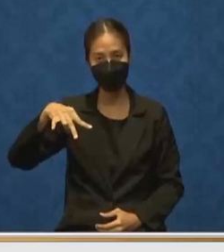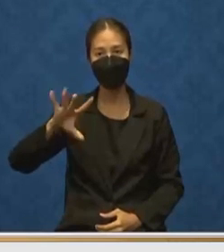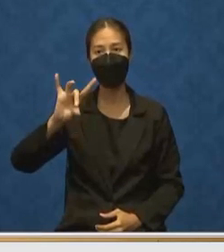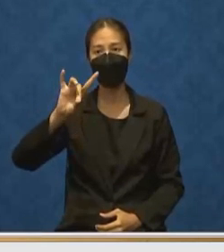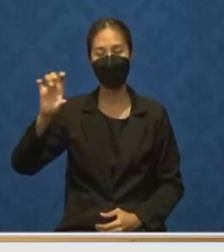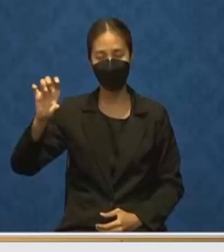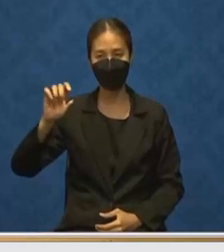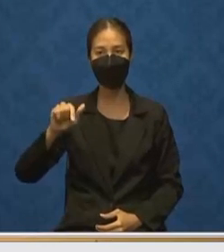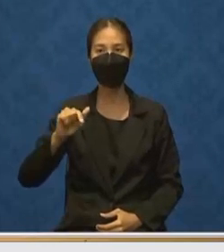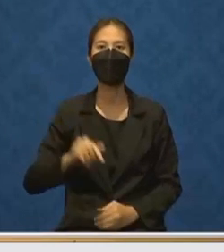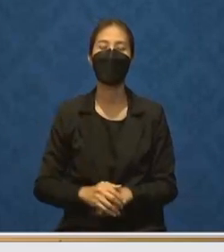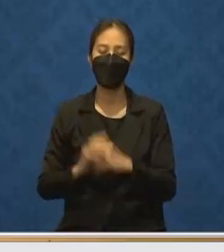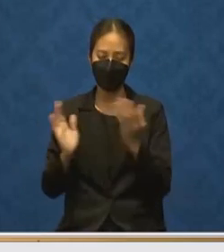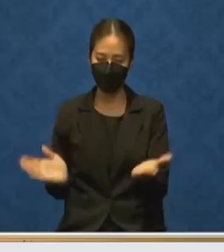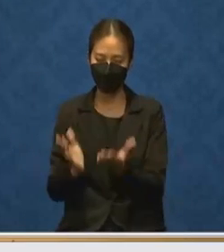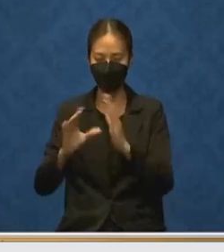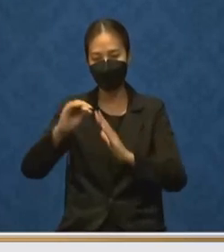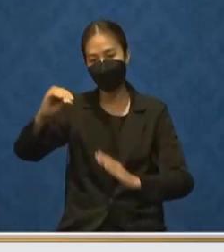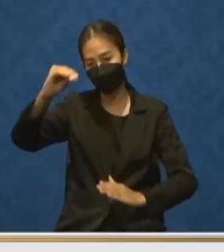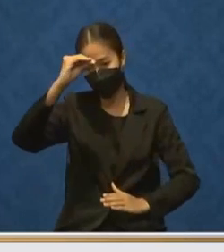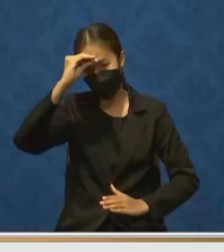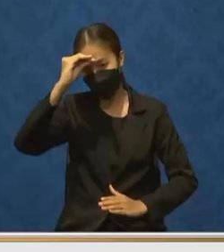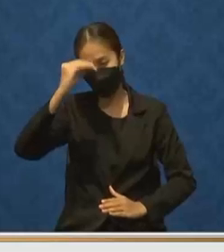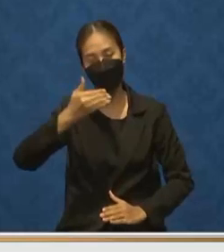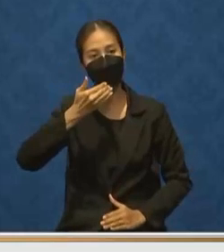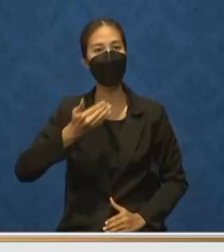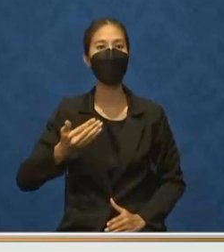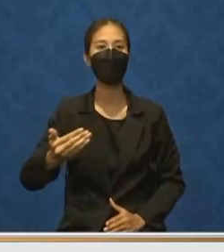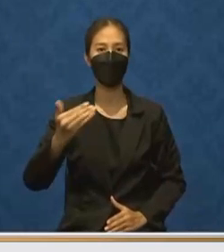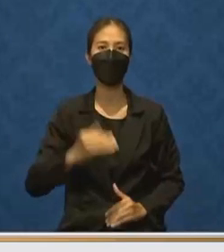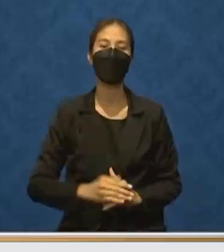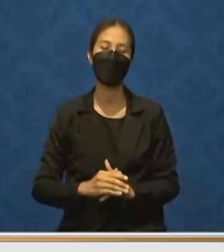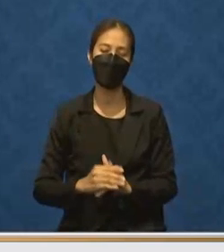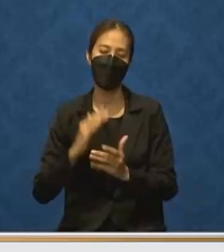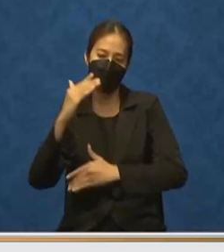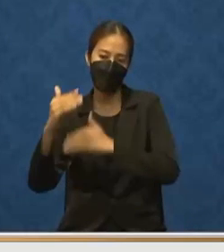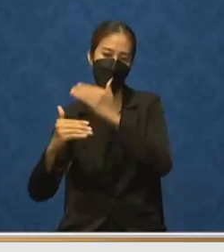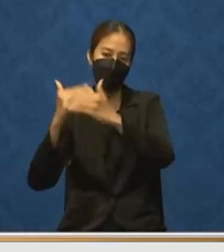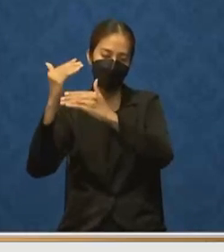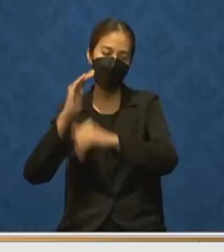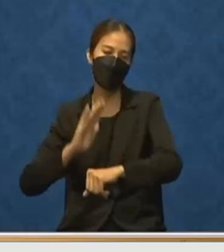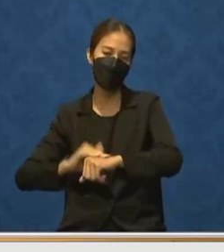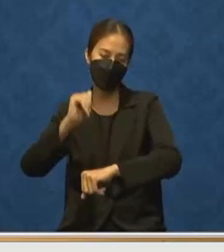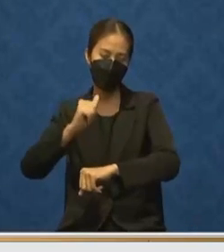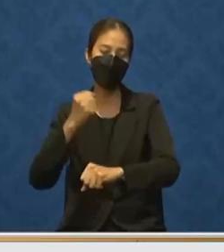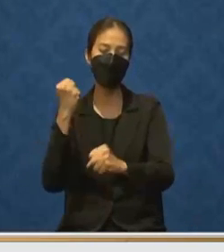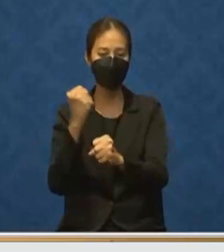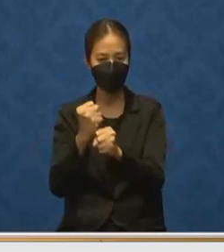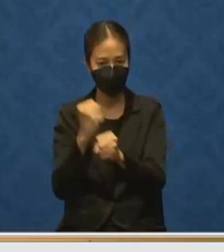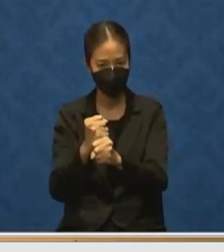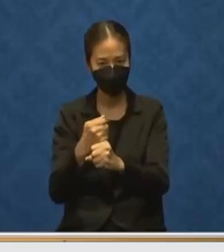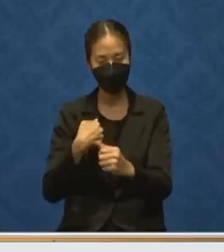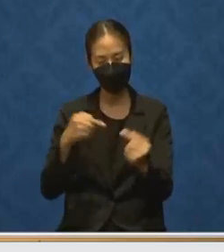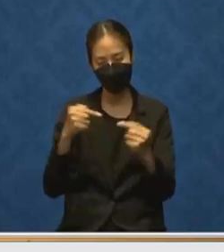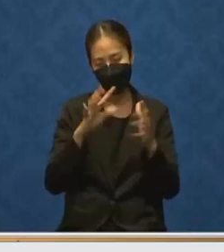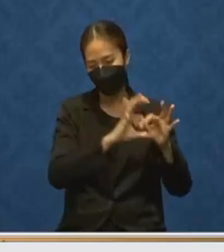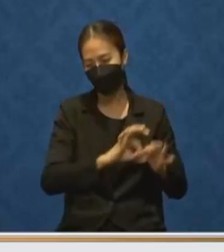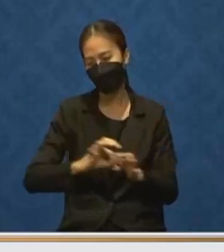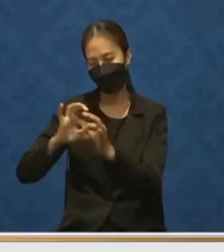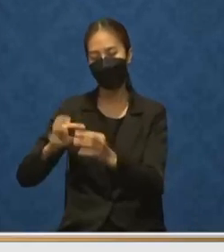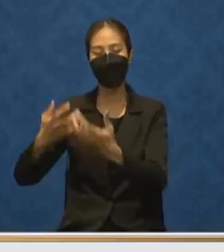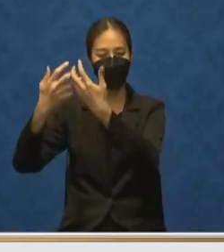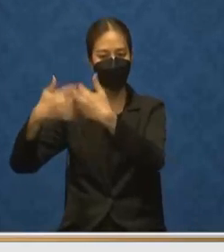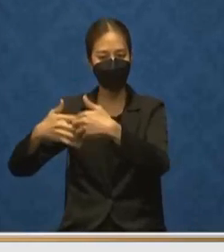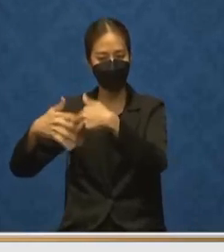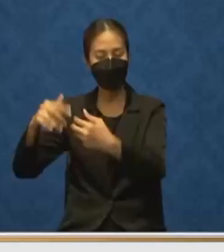487,800 คนส่งเสริมการศึกษาและการเรียนรู้ตลอดชีวิตพัฒนาทักษะและสมรรถะแรงงานให้สอดคล้องกับความต้องการของอุตสาหกรรมเป้าหม